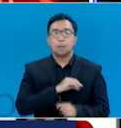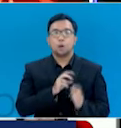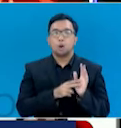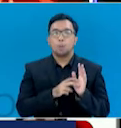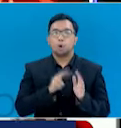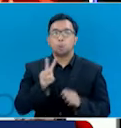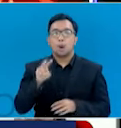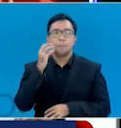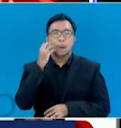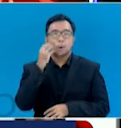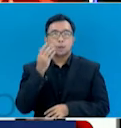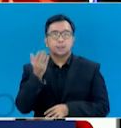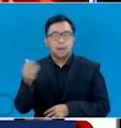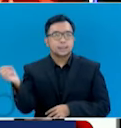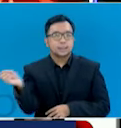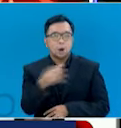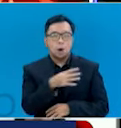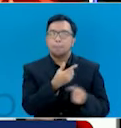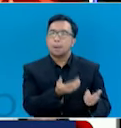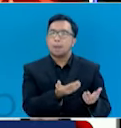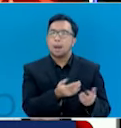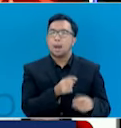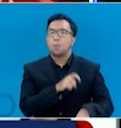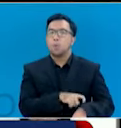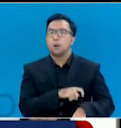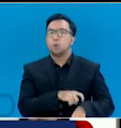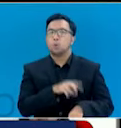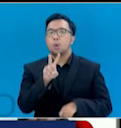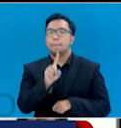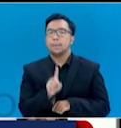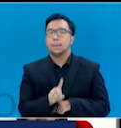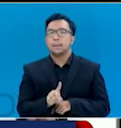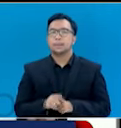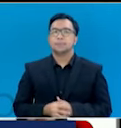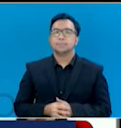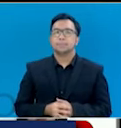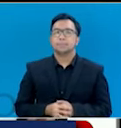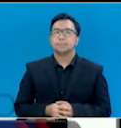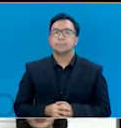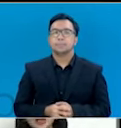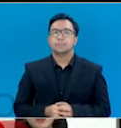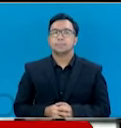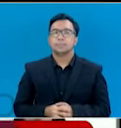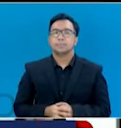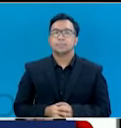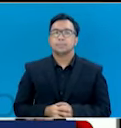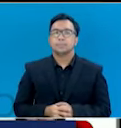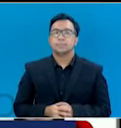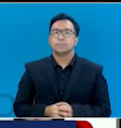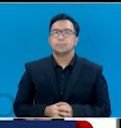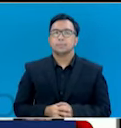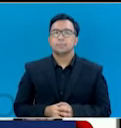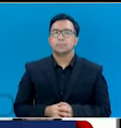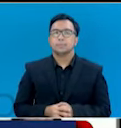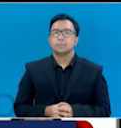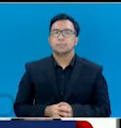jawab pertanyaan dari Bapak Ganjar Pranowo. Durasinya 2 menit dimulai mungkin, saat Bapak berbicara. Tidak lengkap yang